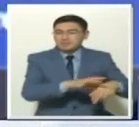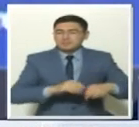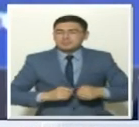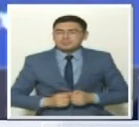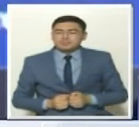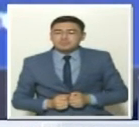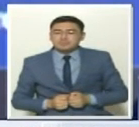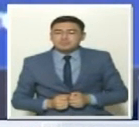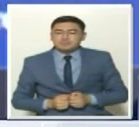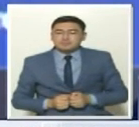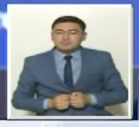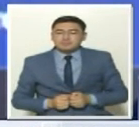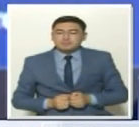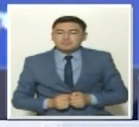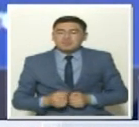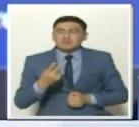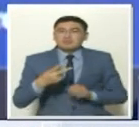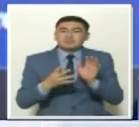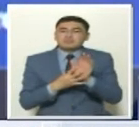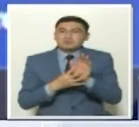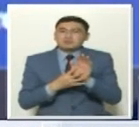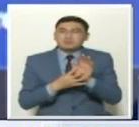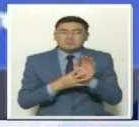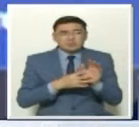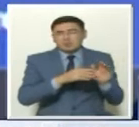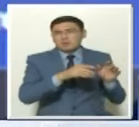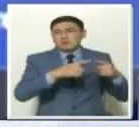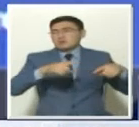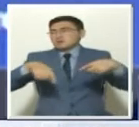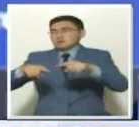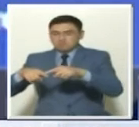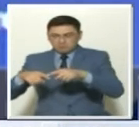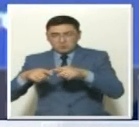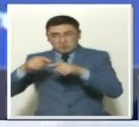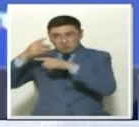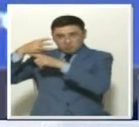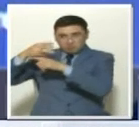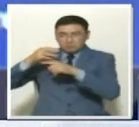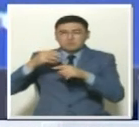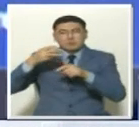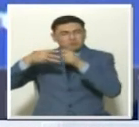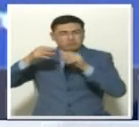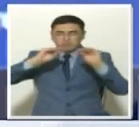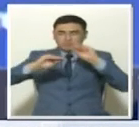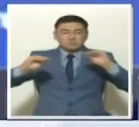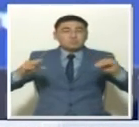В текущем году видеонаблюдением охватят 29 учреждений с самой сложной оперативной обстановкой. Обеспечение